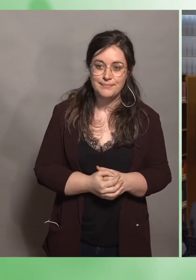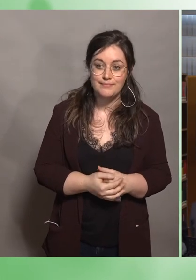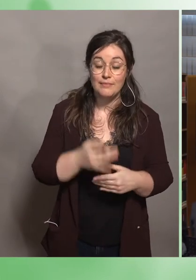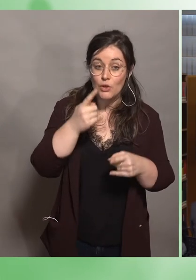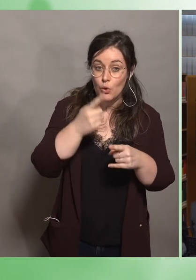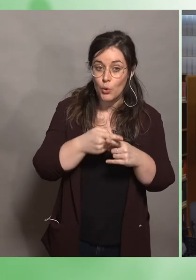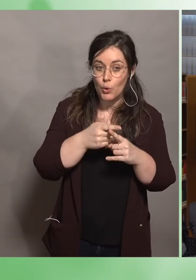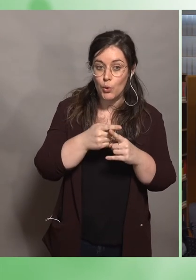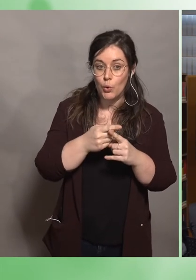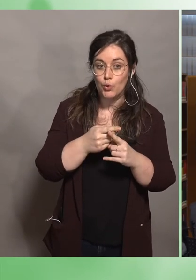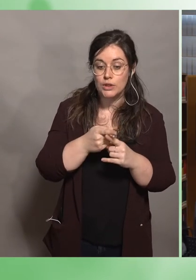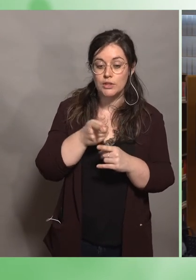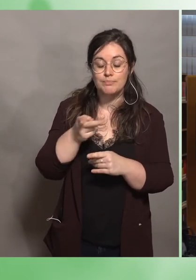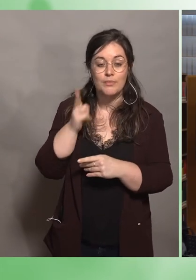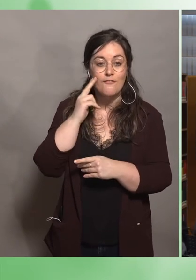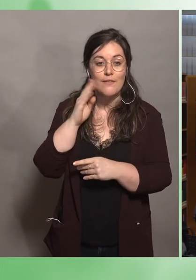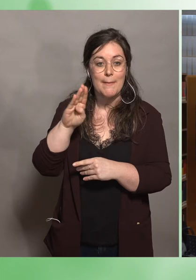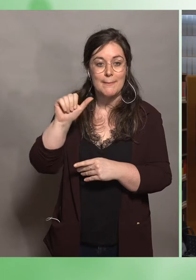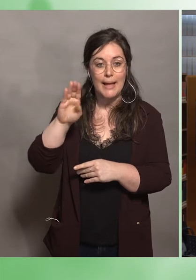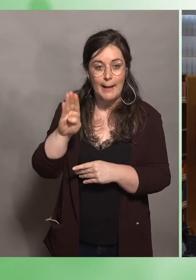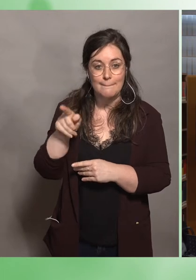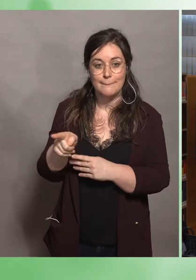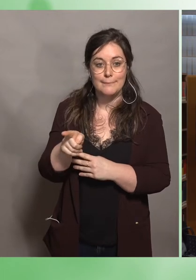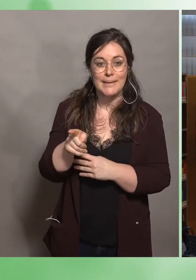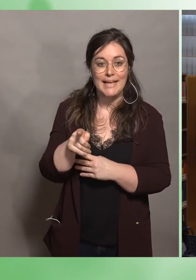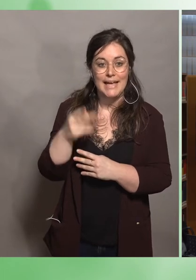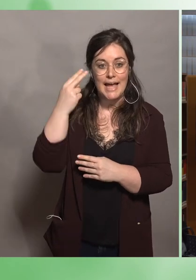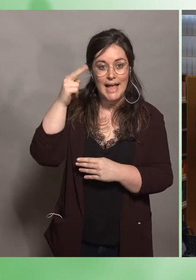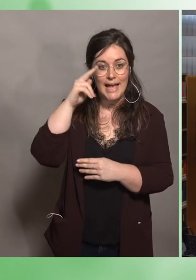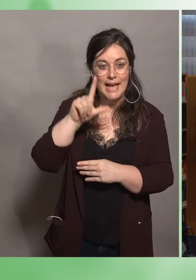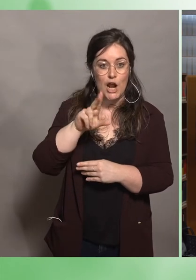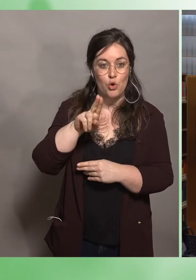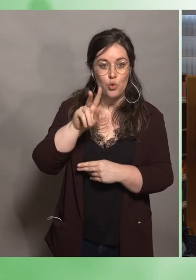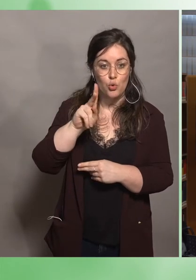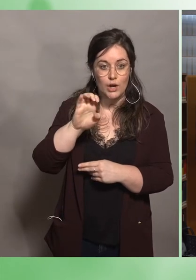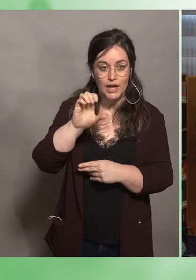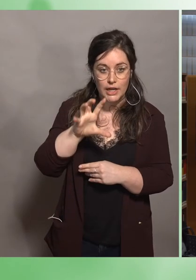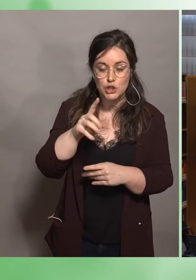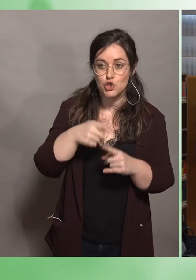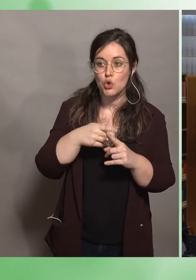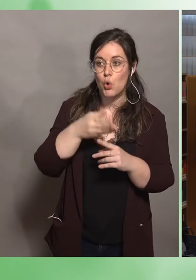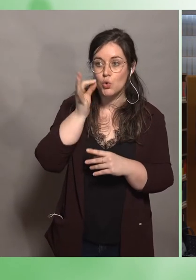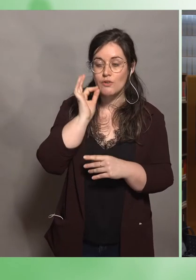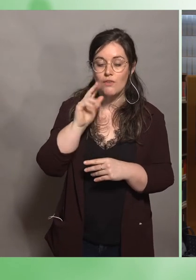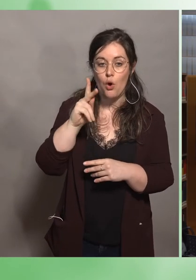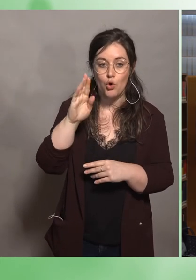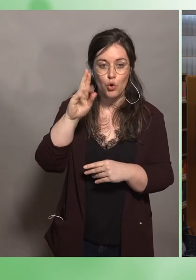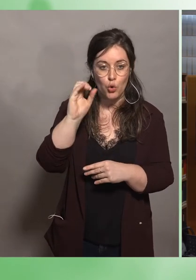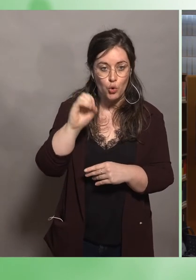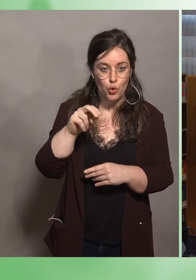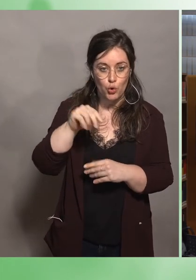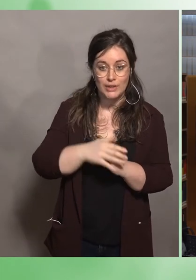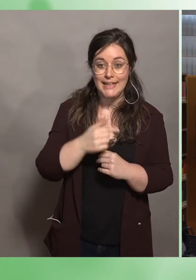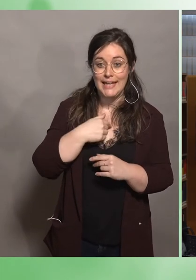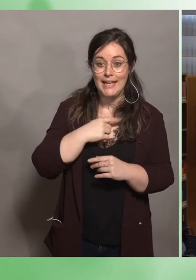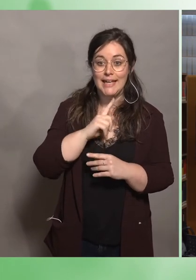Und für das BAB kommen Klaus Lukesch und Elisabeth Krön heraus und sie werden uns ihre Inputs dazu geben. Ich darf diese Runde